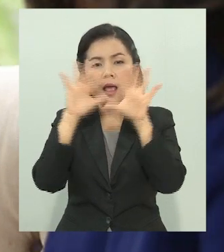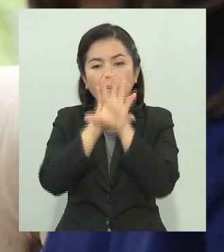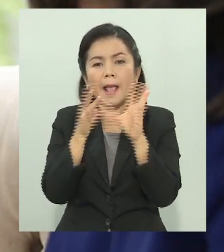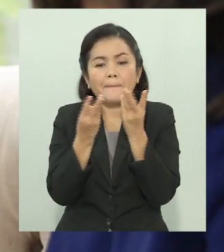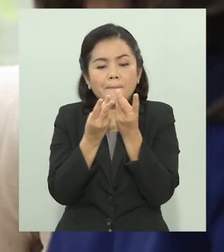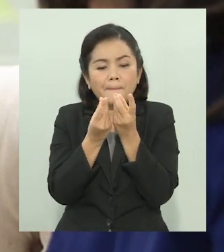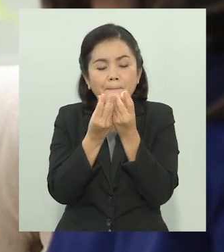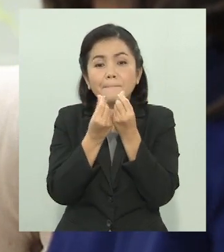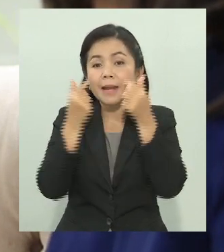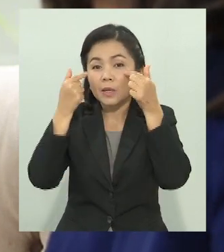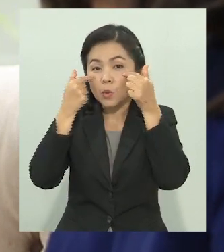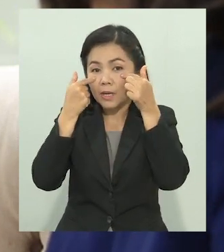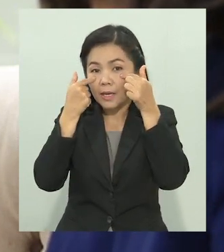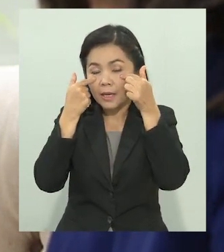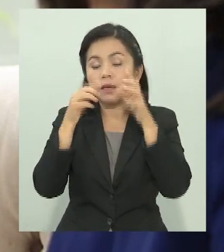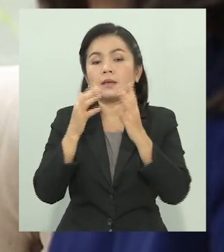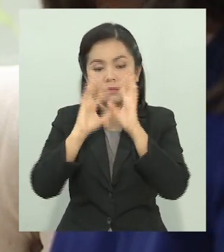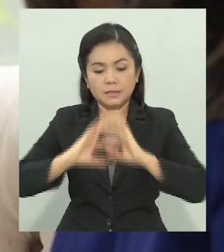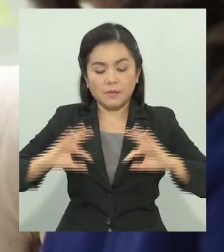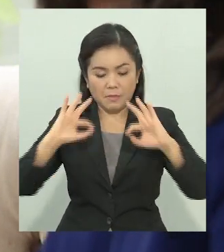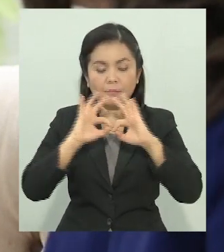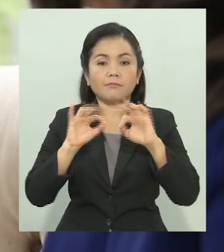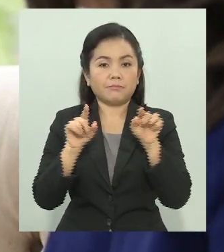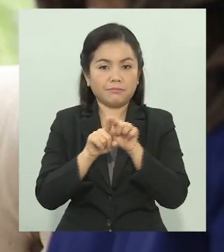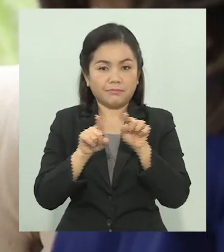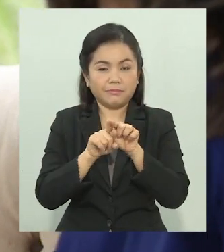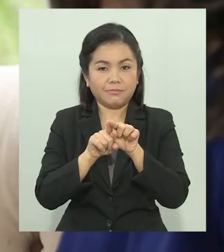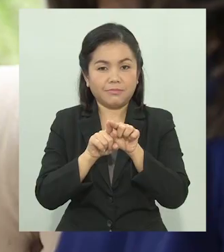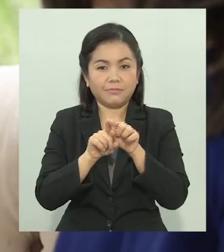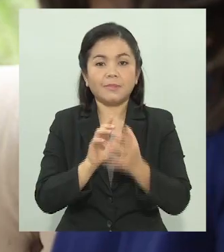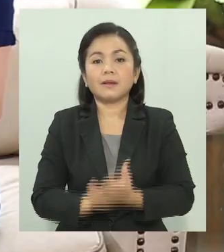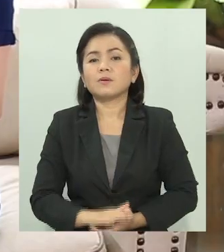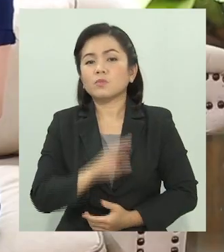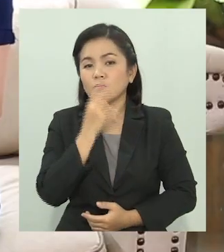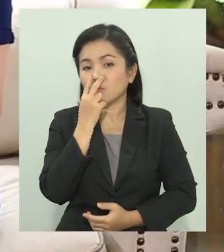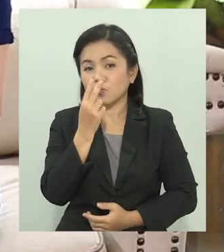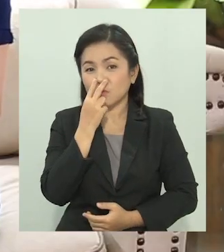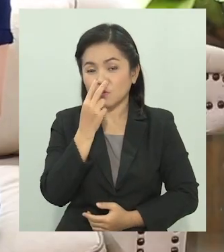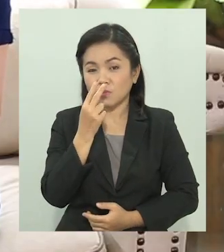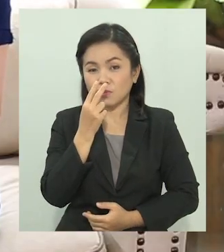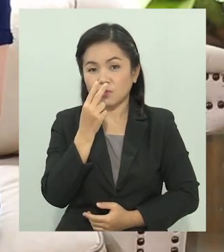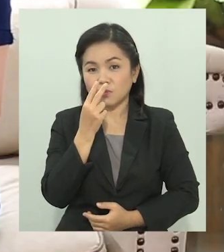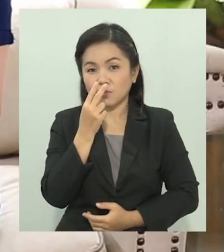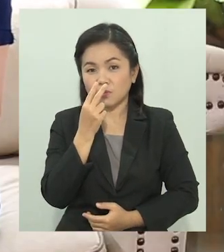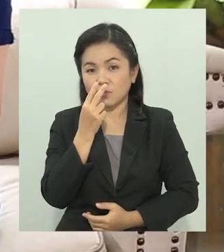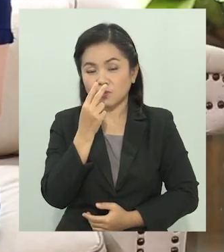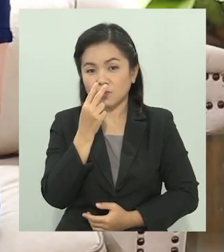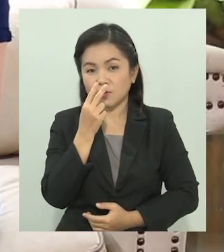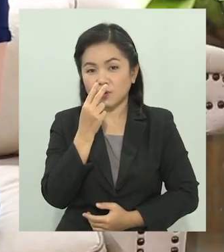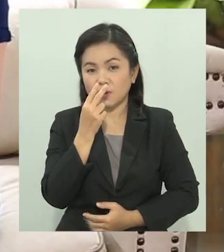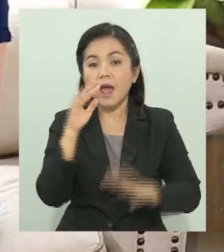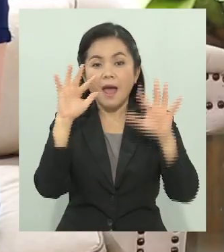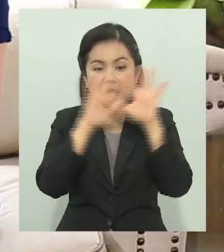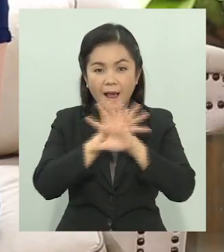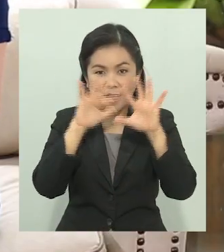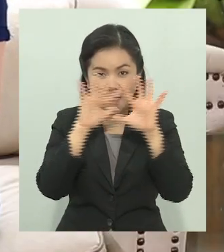า คร ับซึ่งมีความสำคัญมากนะครับเพราะว่าถ้านึกภาพนะครับเปรียบเทียบต